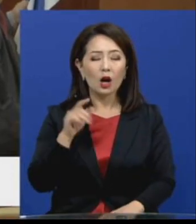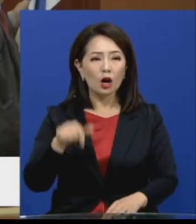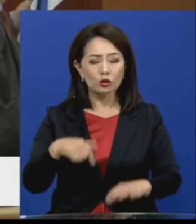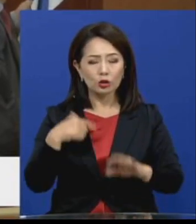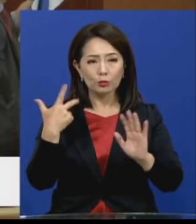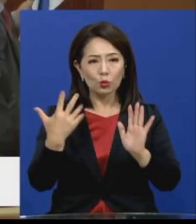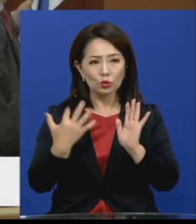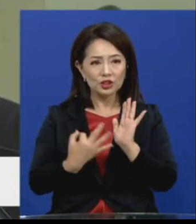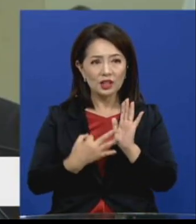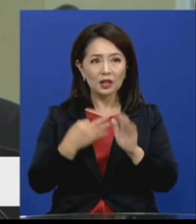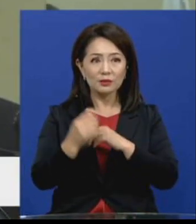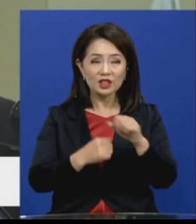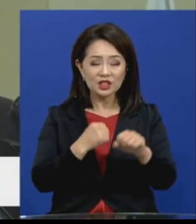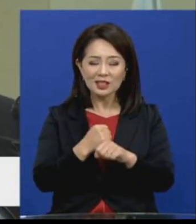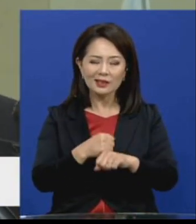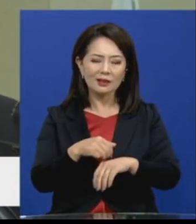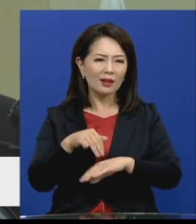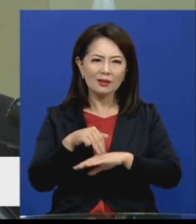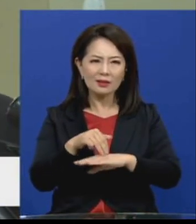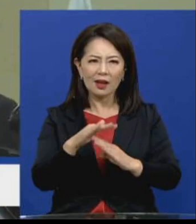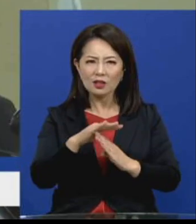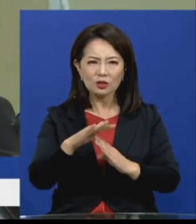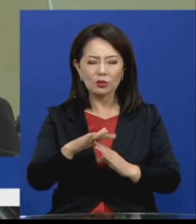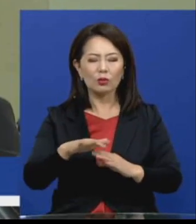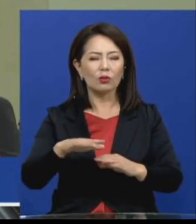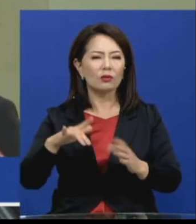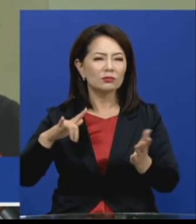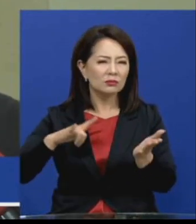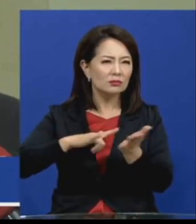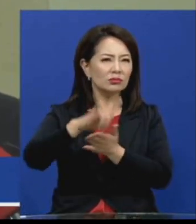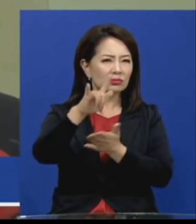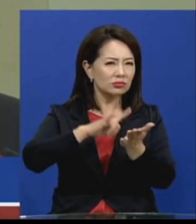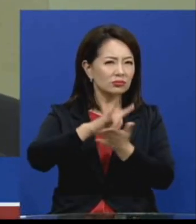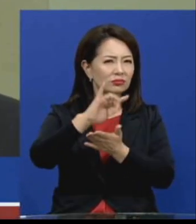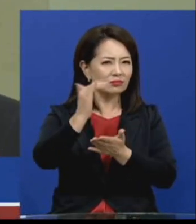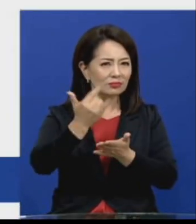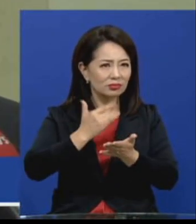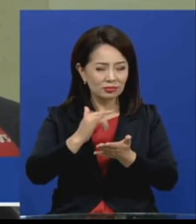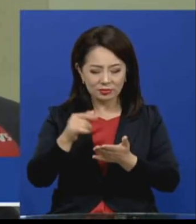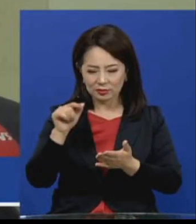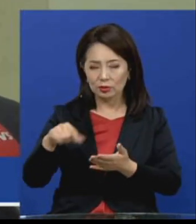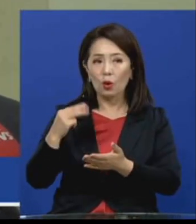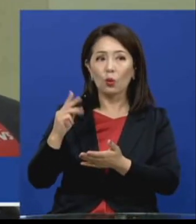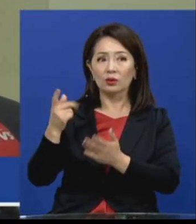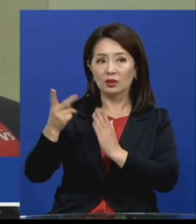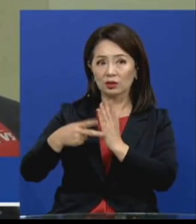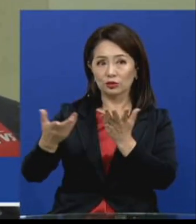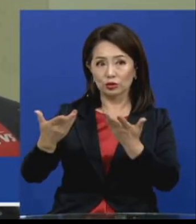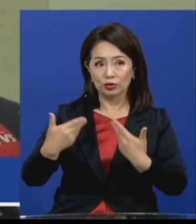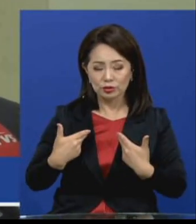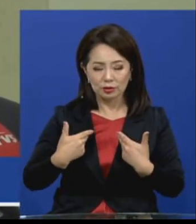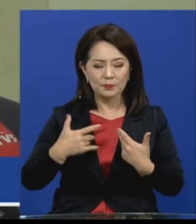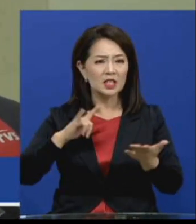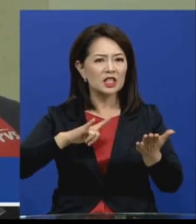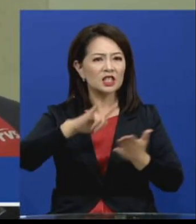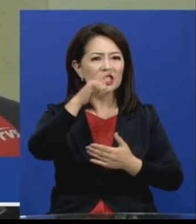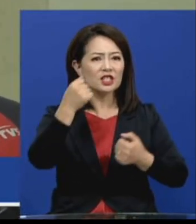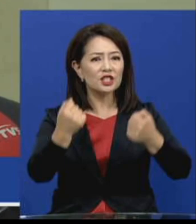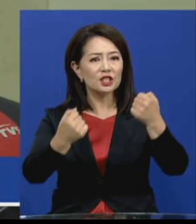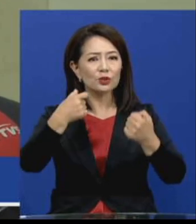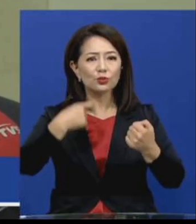38 дахь жилдээ тасралтгүй нисэн миний хөдөлмөрийн үнэлэмж бол энэ юм байгаа. Гэхдээ нисгч гэдэг